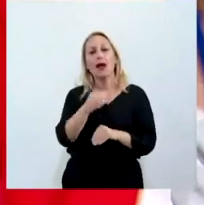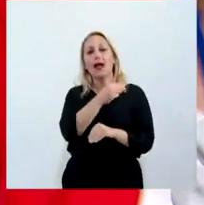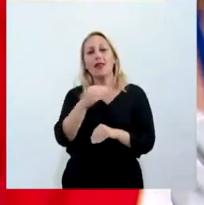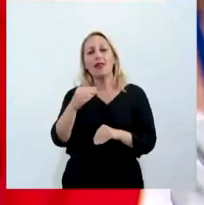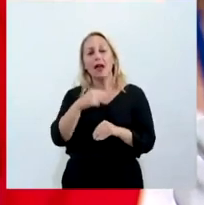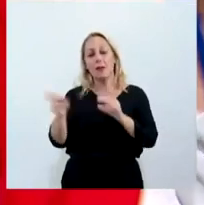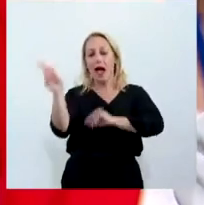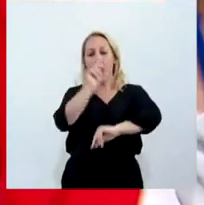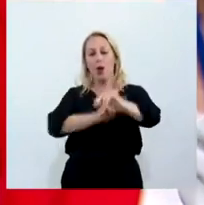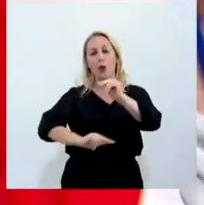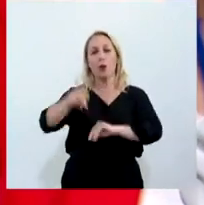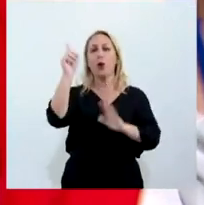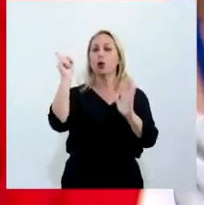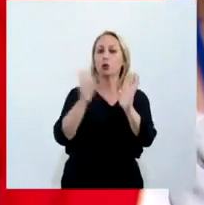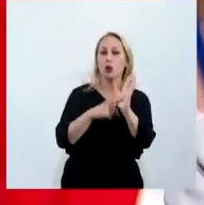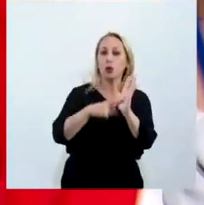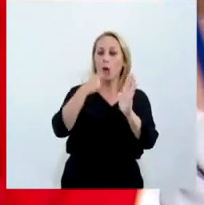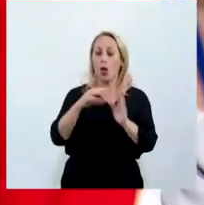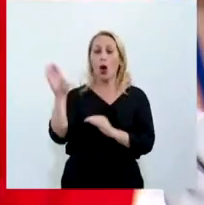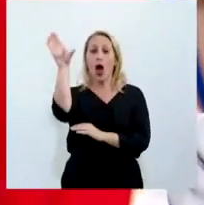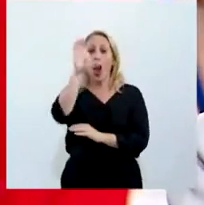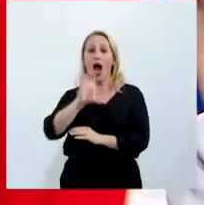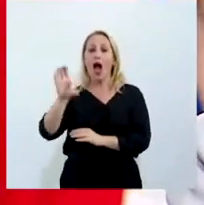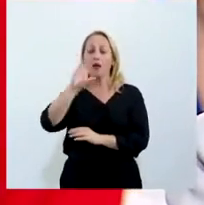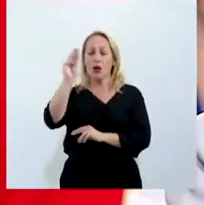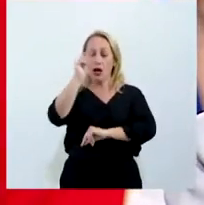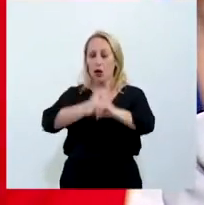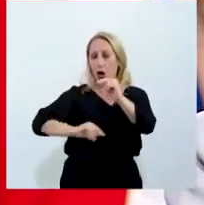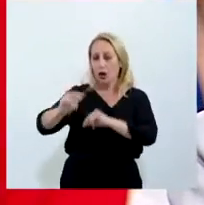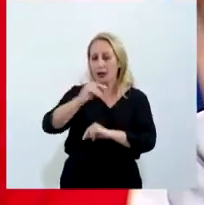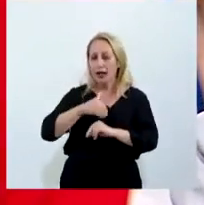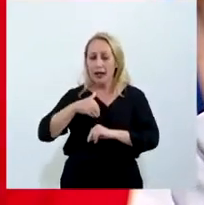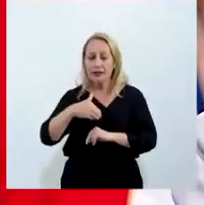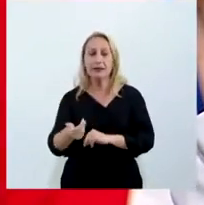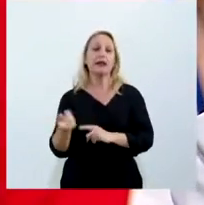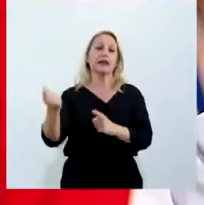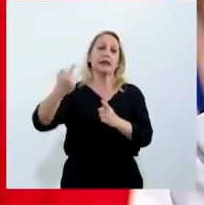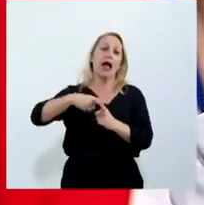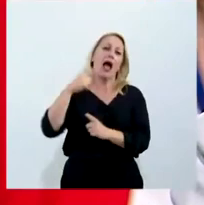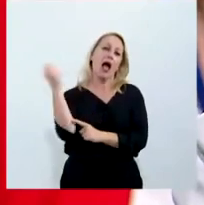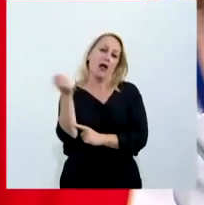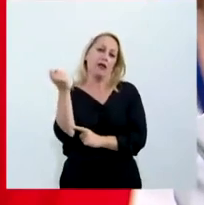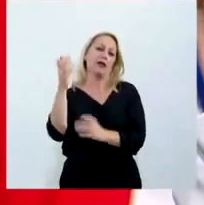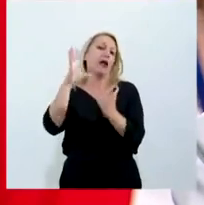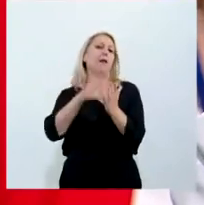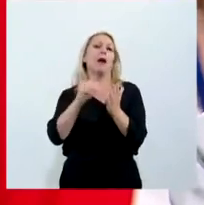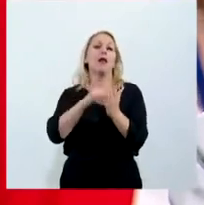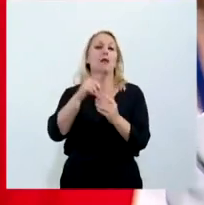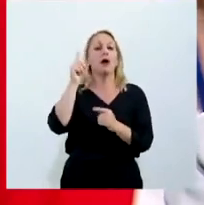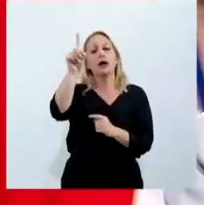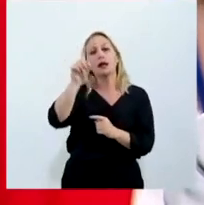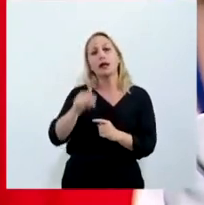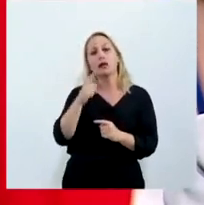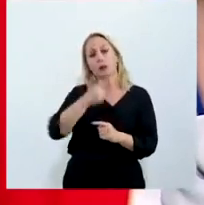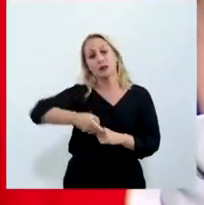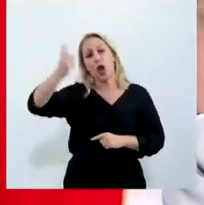εκλογικού νόμου εν ώψη και των ευρωεκλογών αλλά και των επόμενων εθνικών εκλογών, ανεβάζοντας, για παράδειγμα, μεταξύ άλλων, το ποσοστό εισόδου ενός